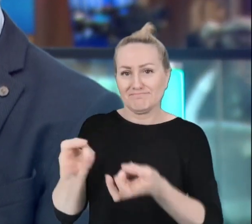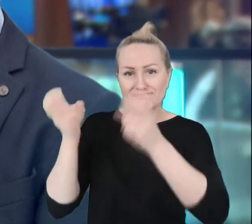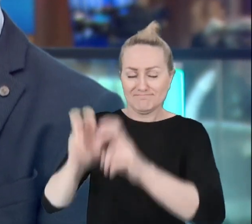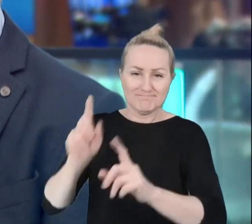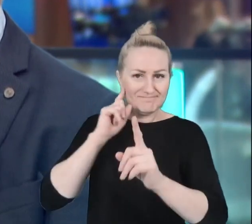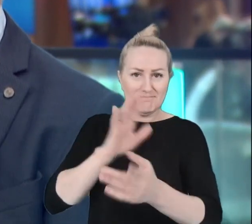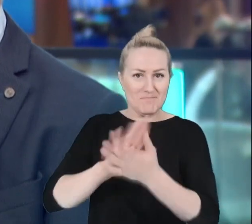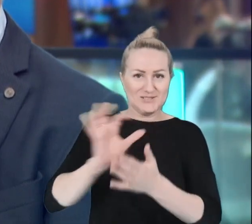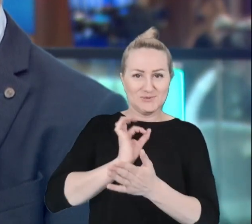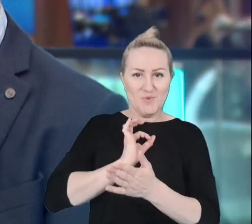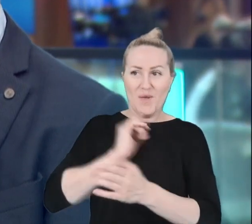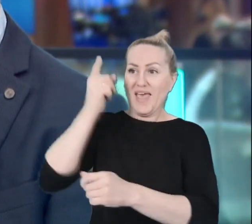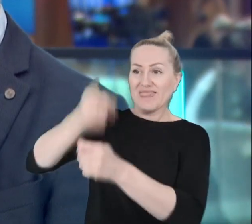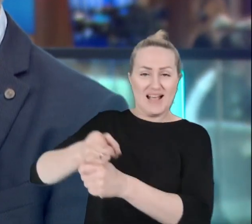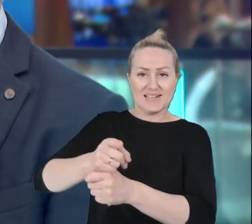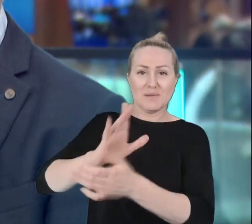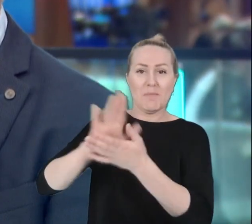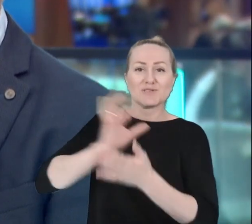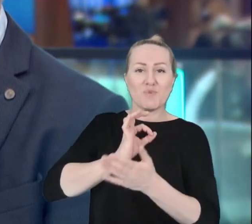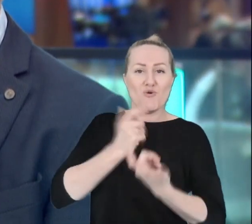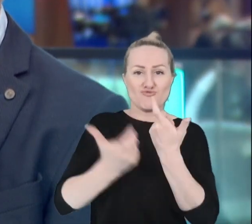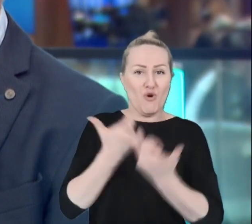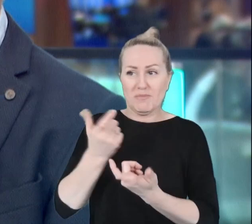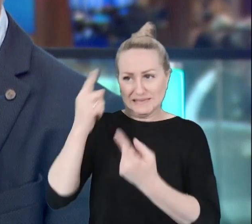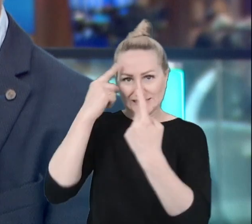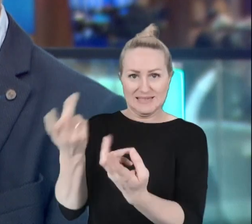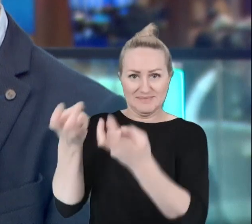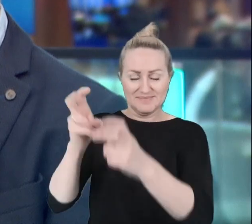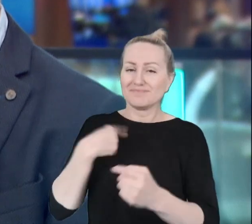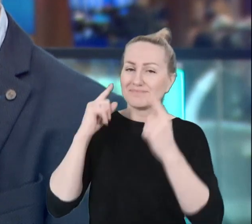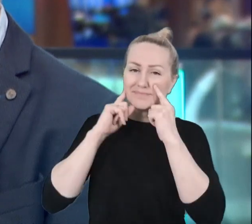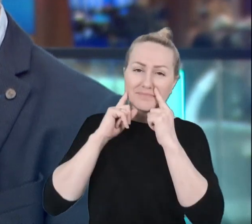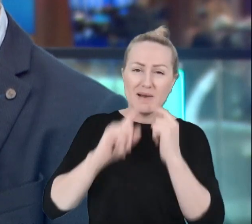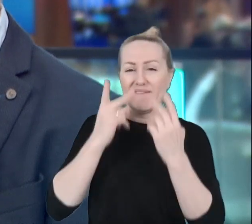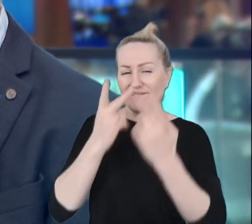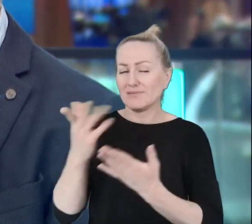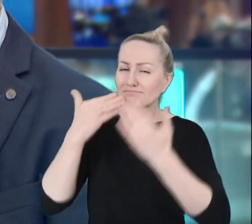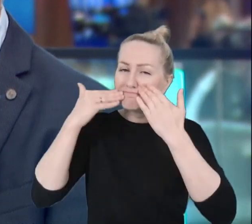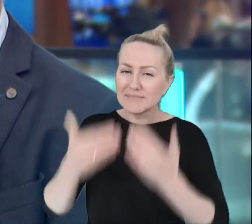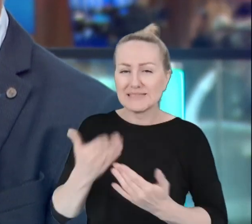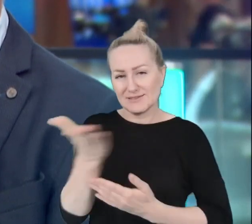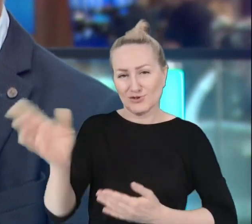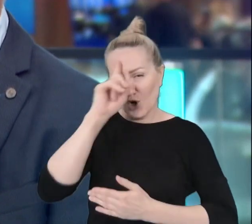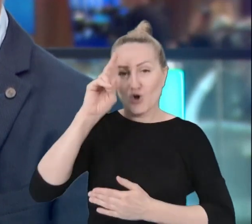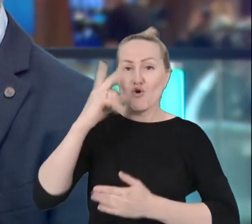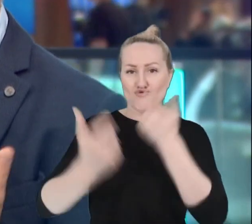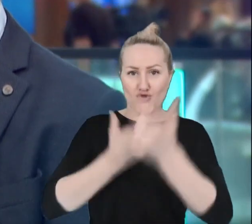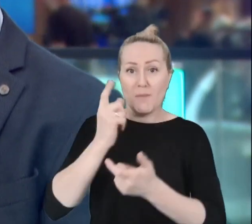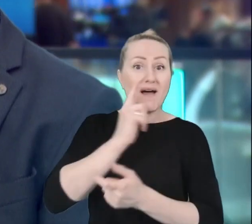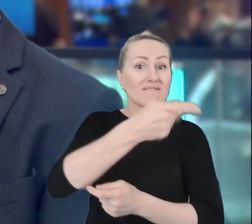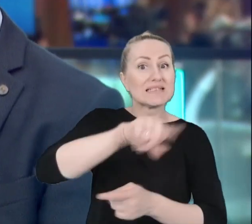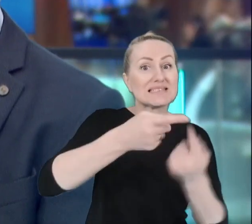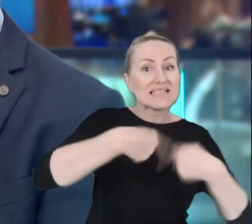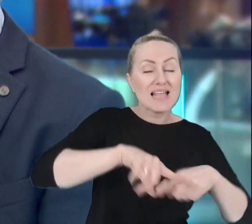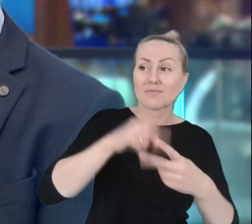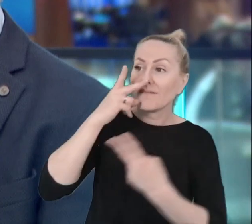ingerencji. I jestem za to bardzo wdzięczny osobom, które to robią i myślę, że cały zespół to docenia. I